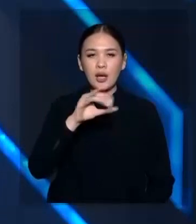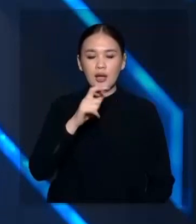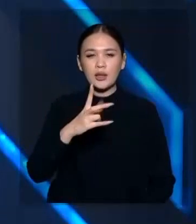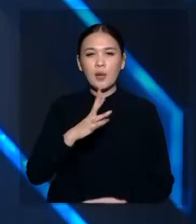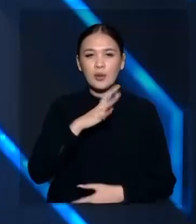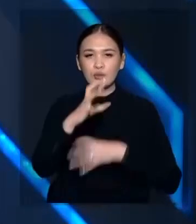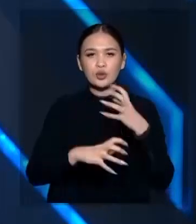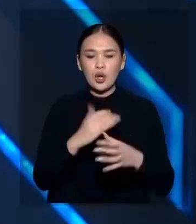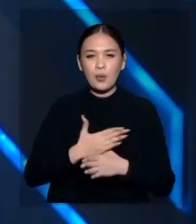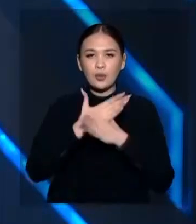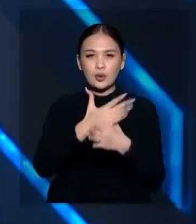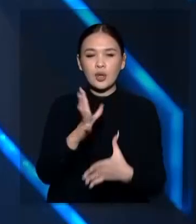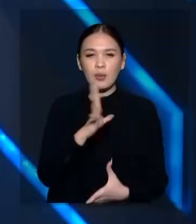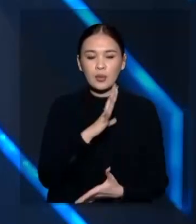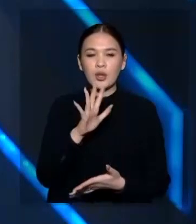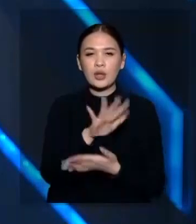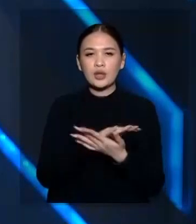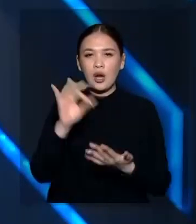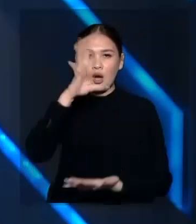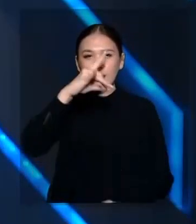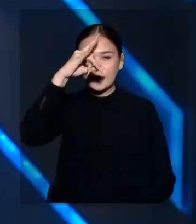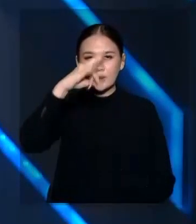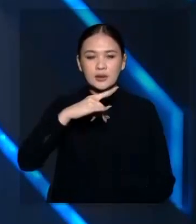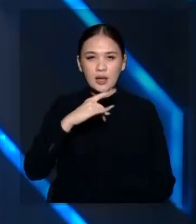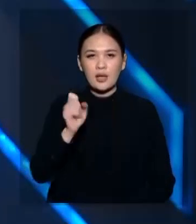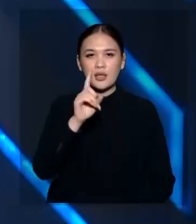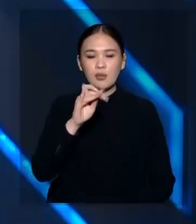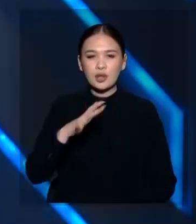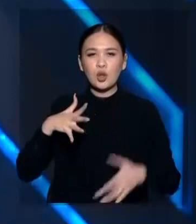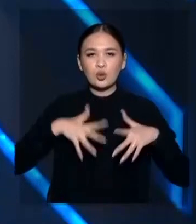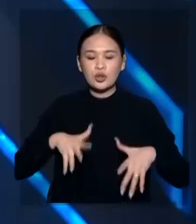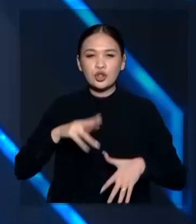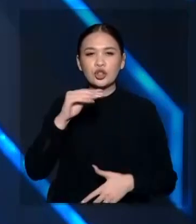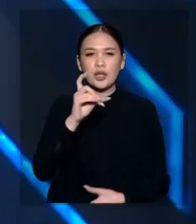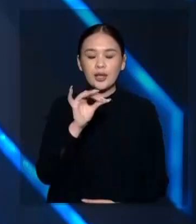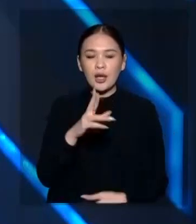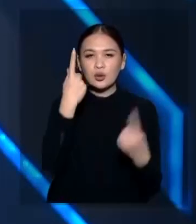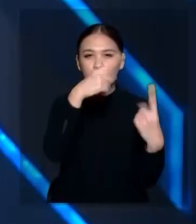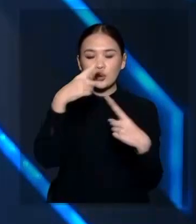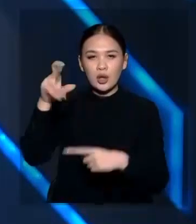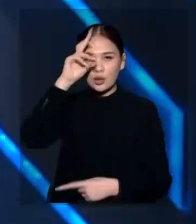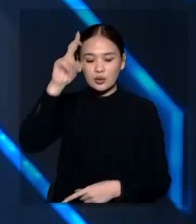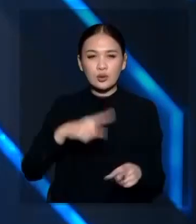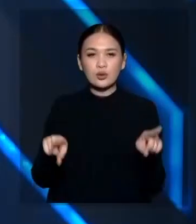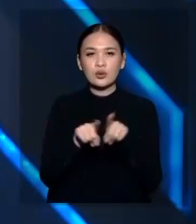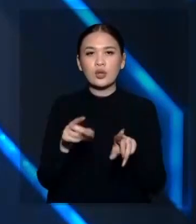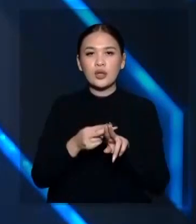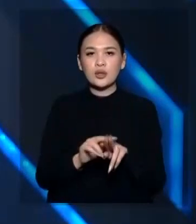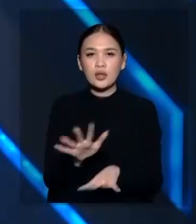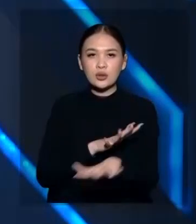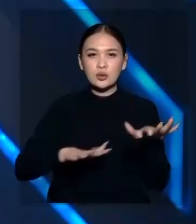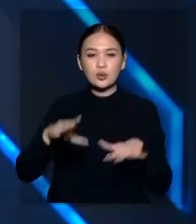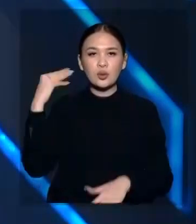международную помощь спасательные борта из Казахстана Азербайджана Грузии Чехии и других стран уже находится на территории